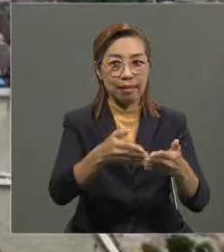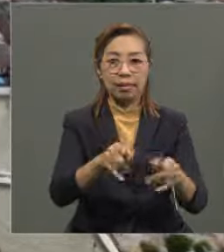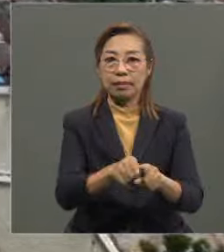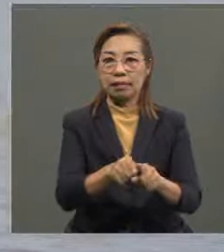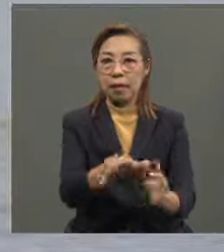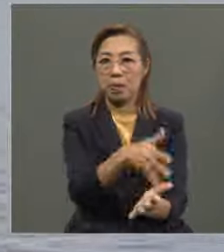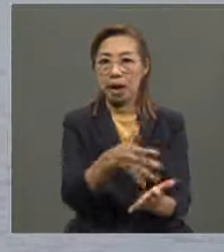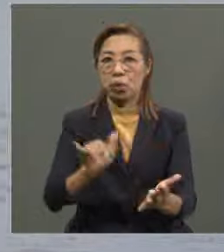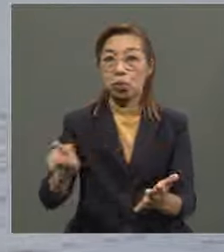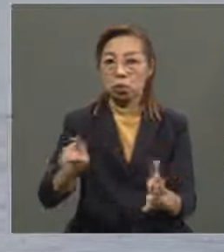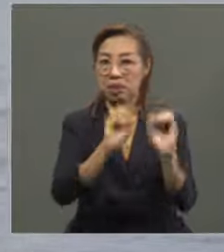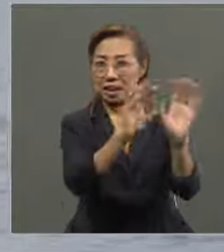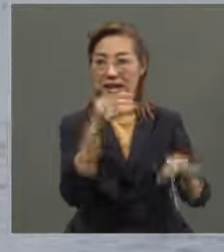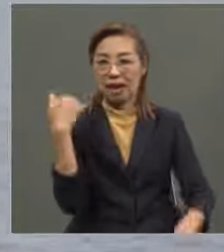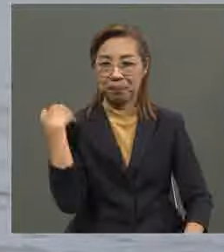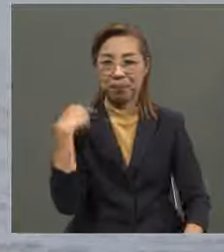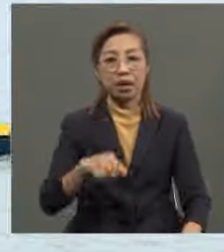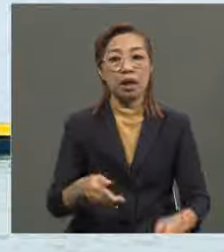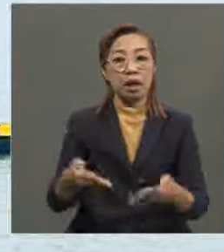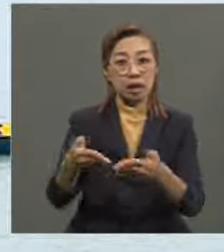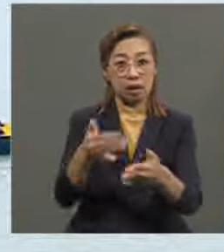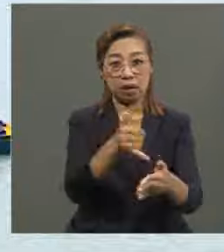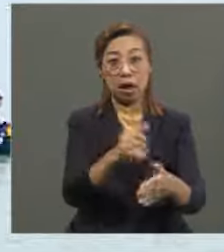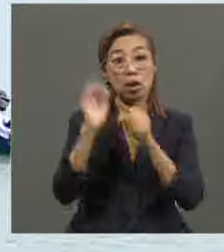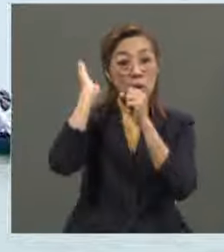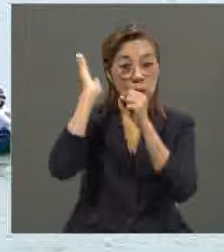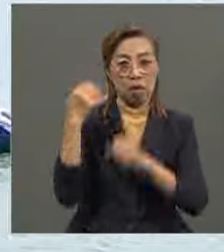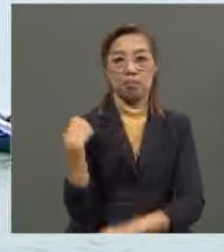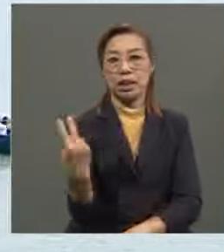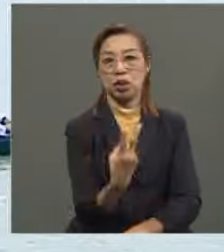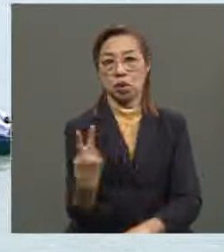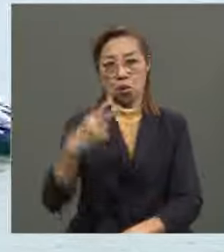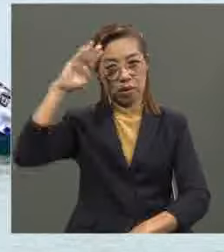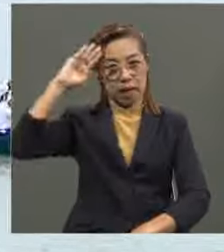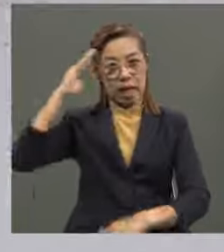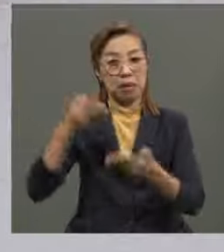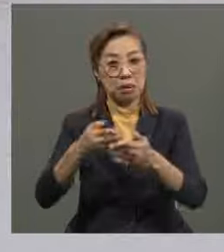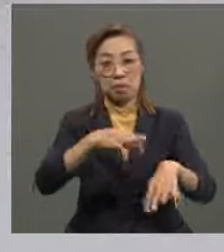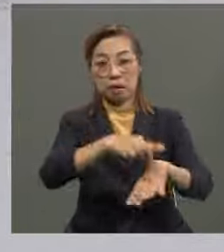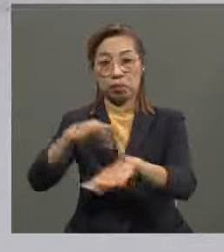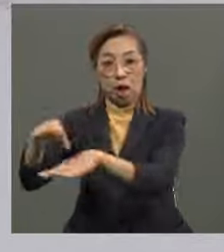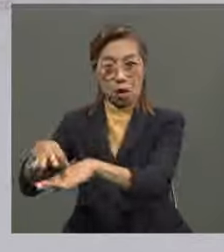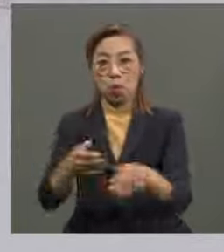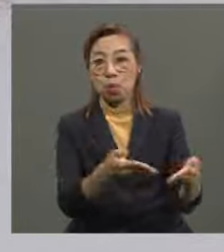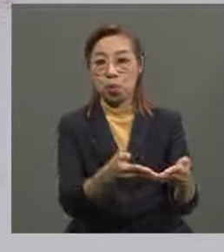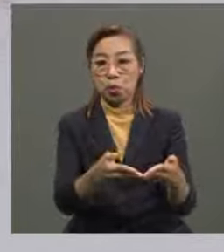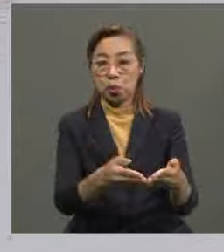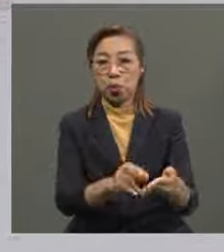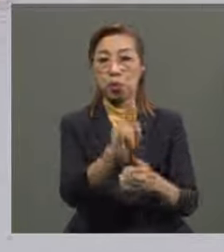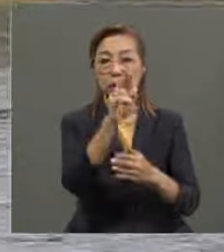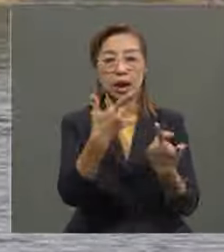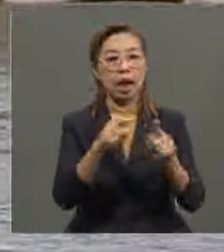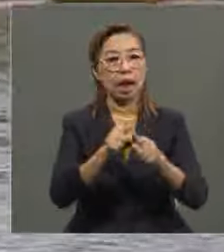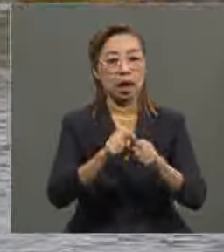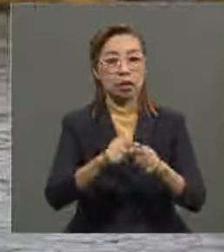พนักงานเห2ท่านคือเรือโทสุราชฉิบนอกและพันจ่าเอกคุณศักดิ์กลิ่นบัวมีตำแหน่งประจำอยู่ที่เรือพระที่นั่งอนันตนาค